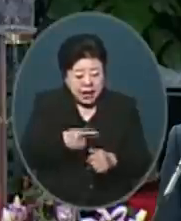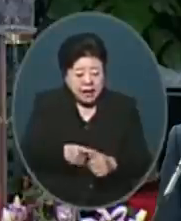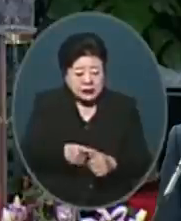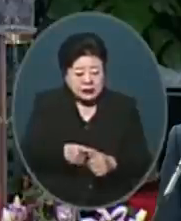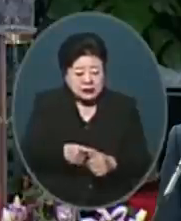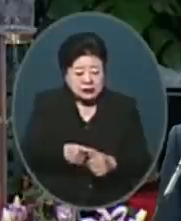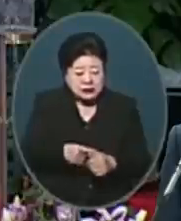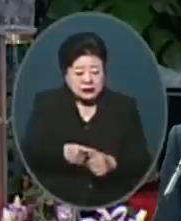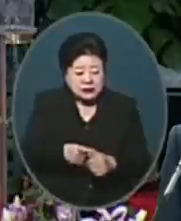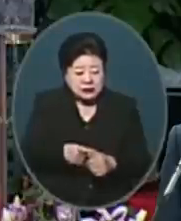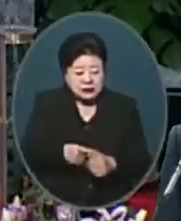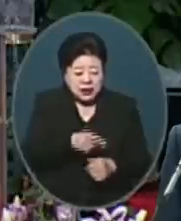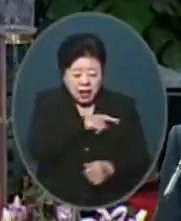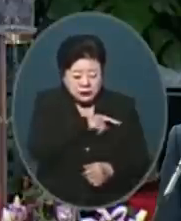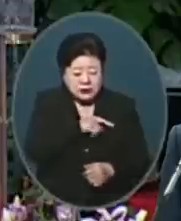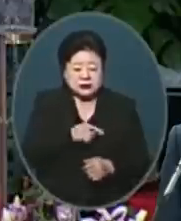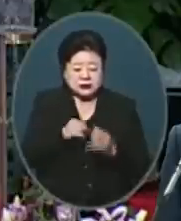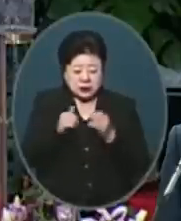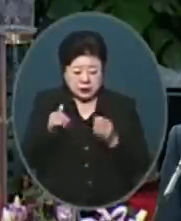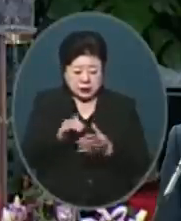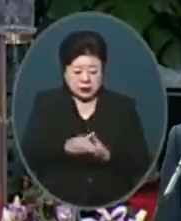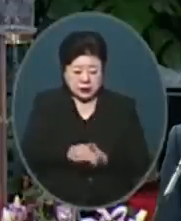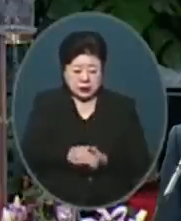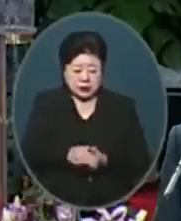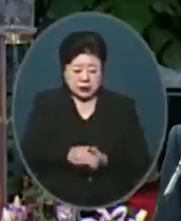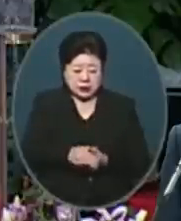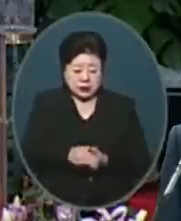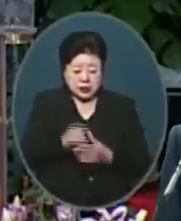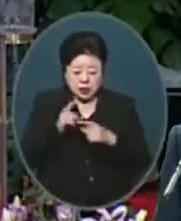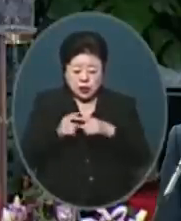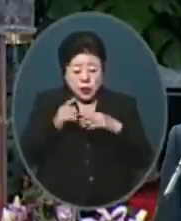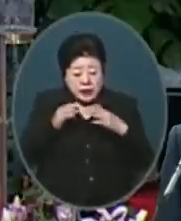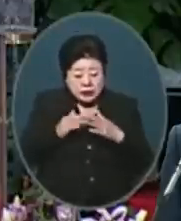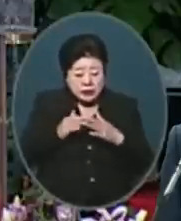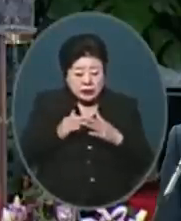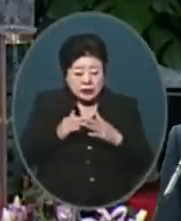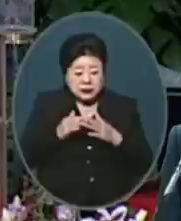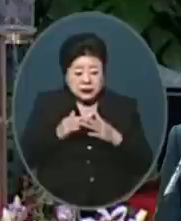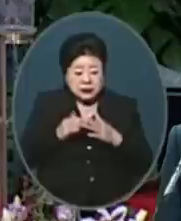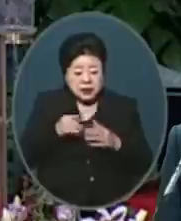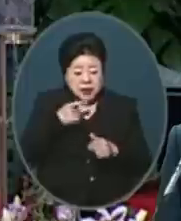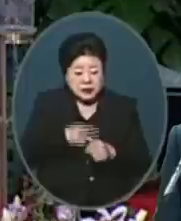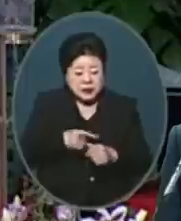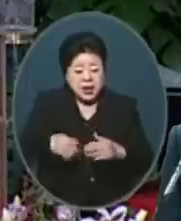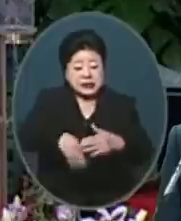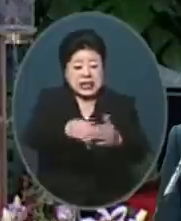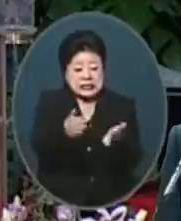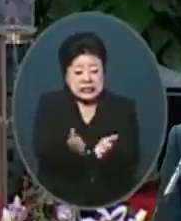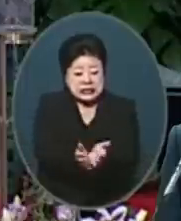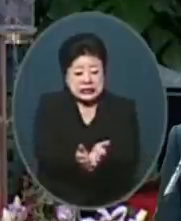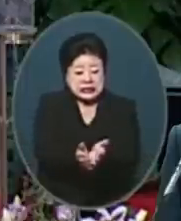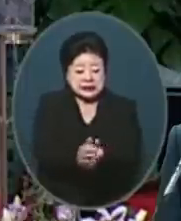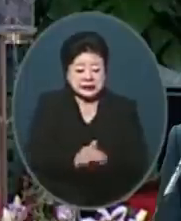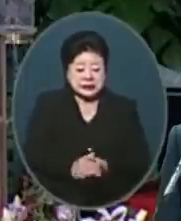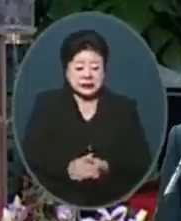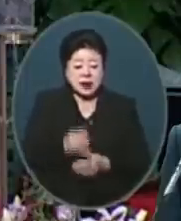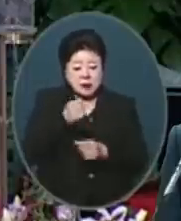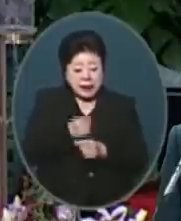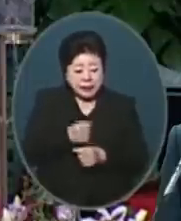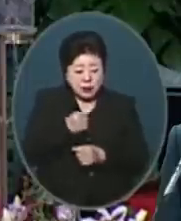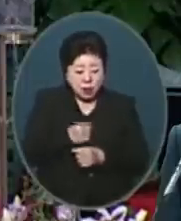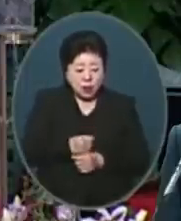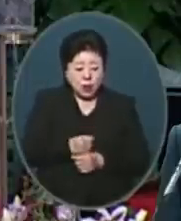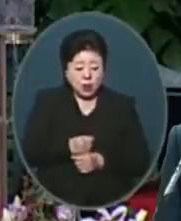핍박하는데 누구보다도 앞장서 쓰는 것입니다. 그는 교회를 핍박하는 단체를